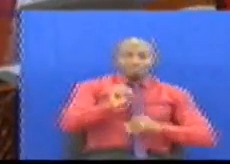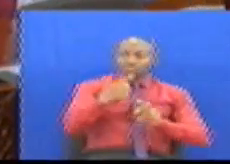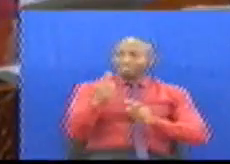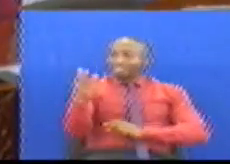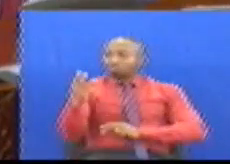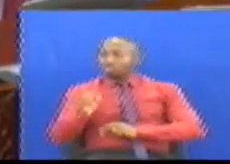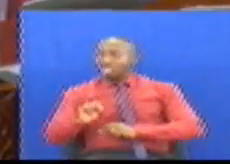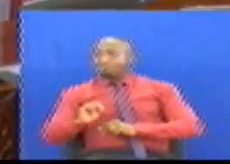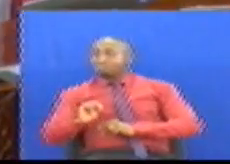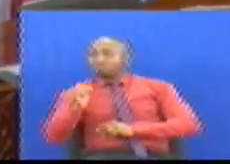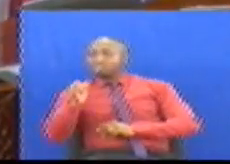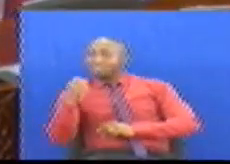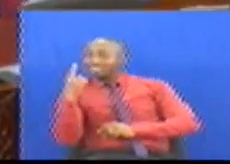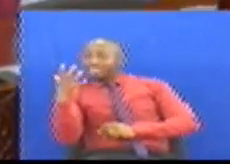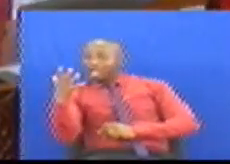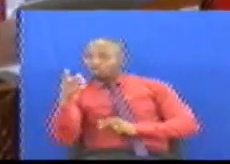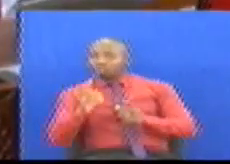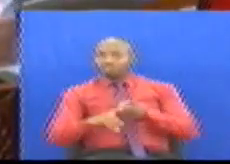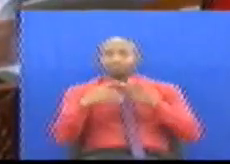500 na milioni 500